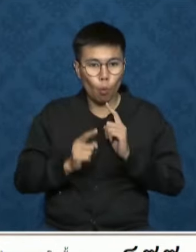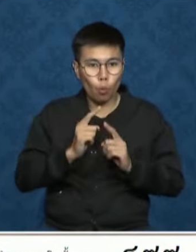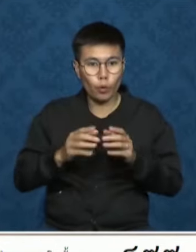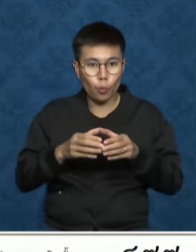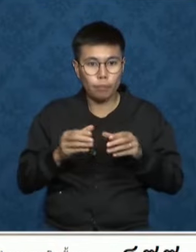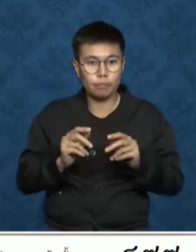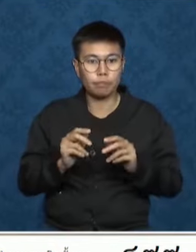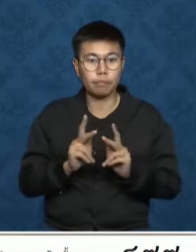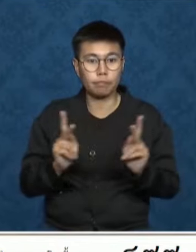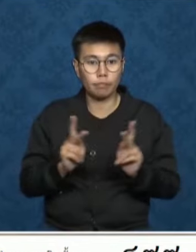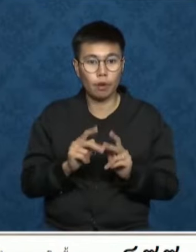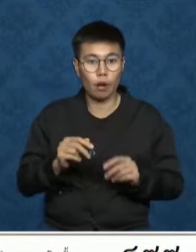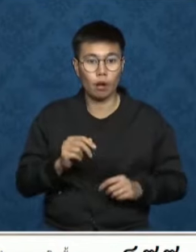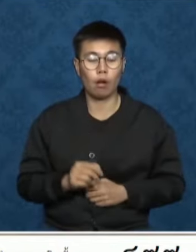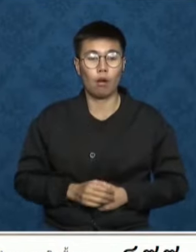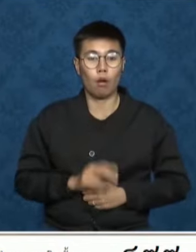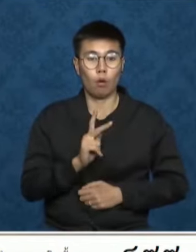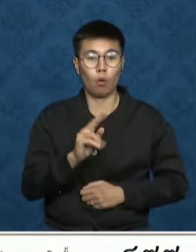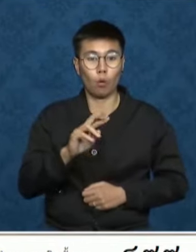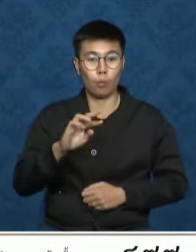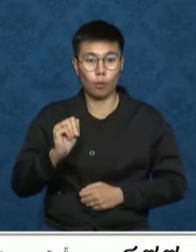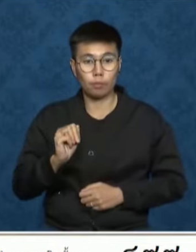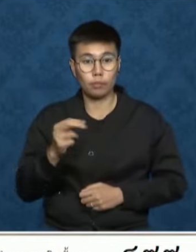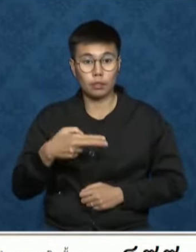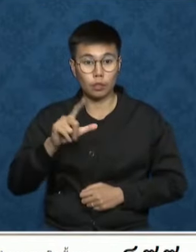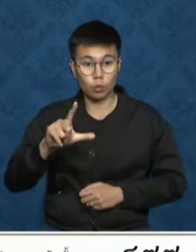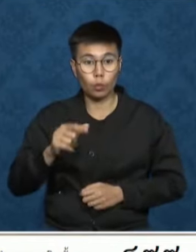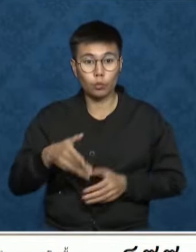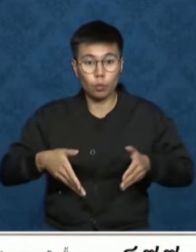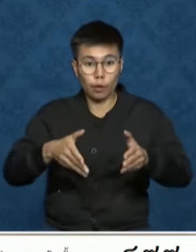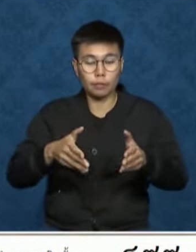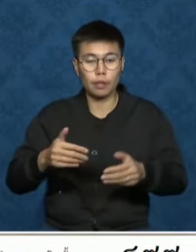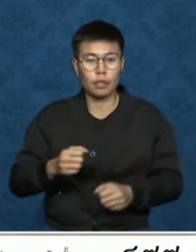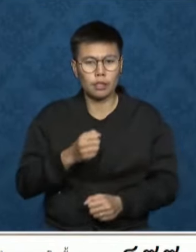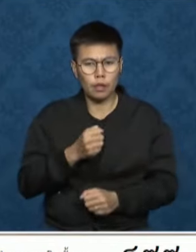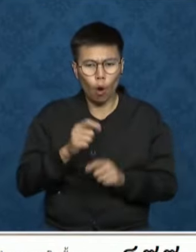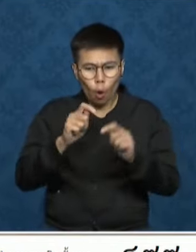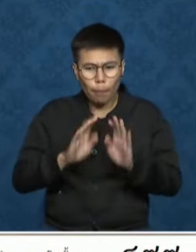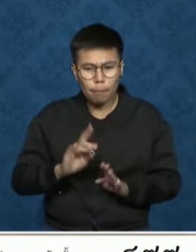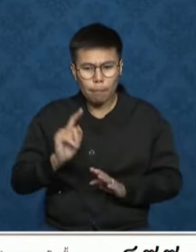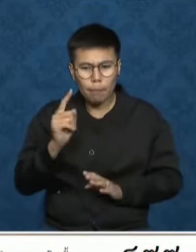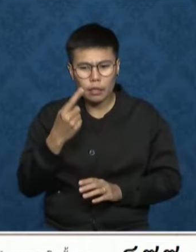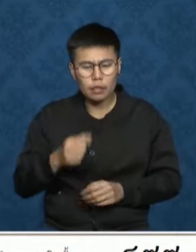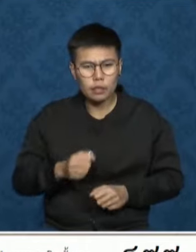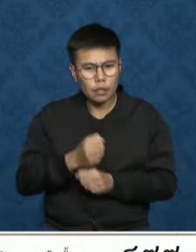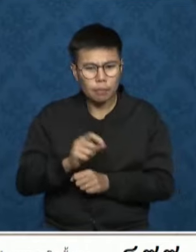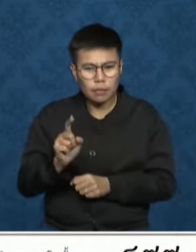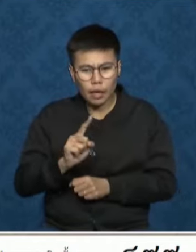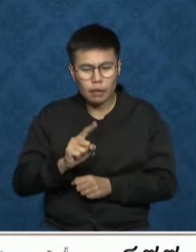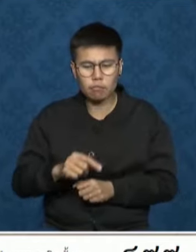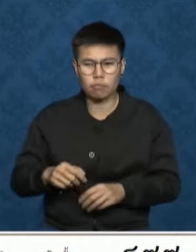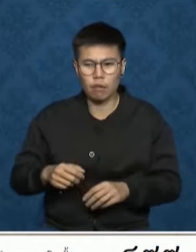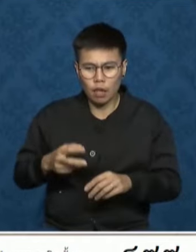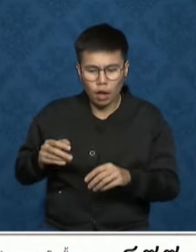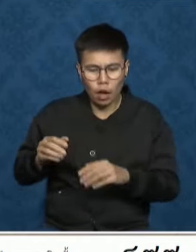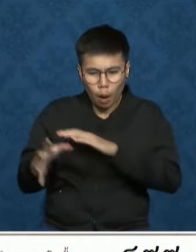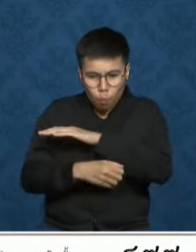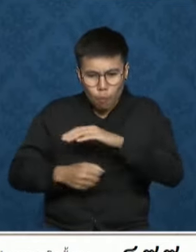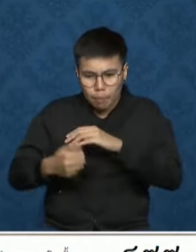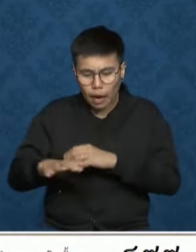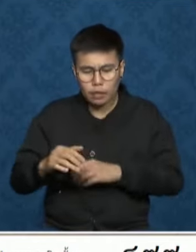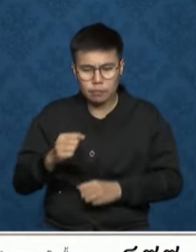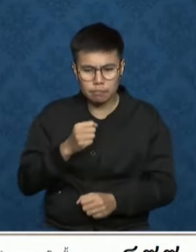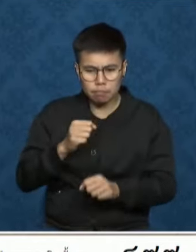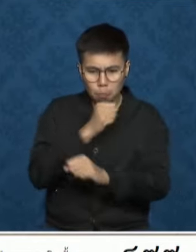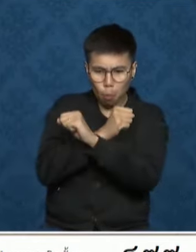mm ให้กรมทังหลวง ไปออกแบบไดไหม ทํEN qualityให้มันขลัมั°ไดยากกวานี้ จะเทปูลทัพบได้ไหม หรอจะติด